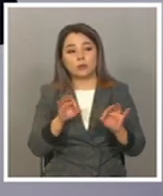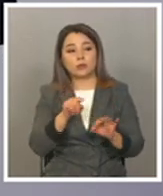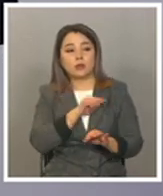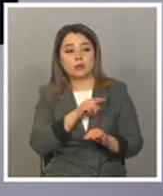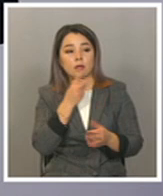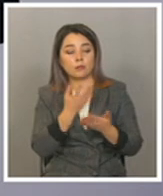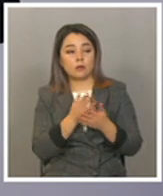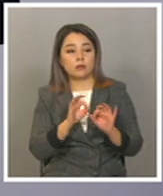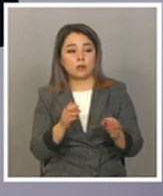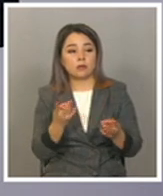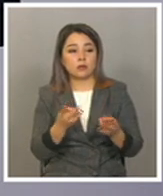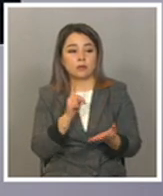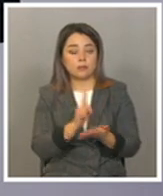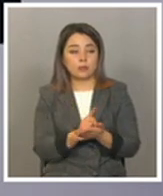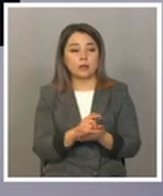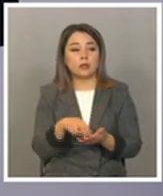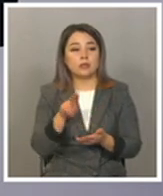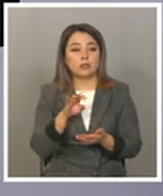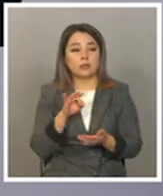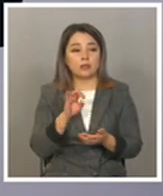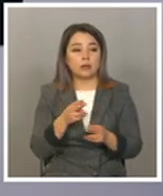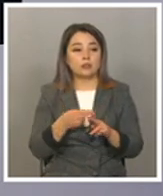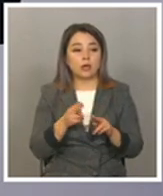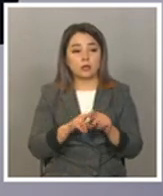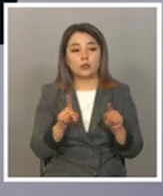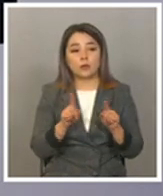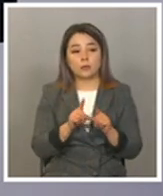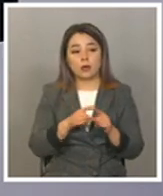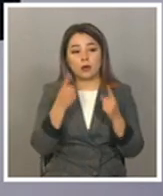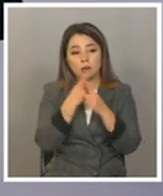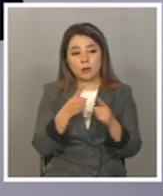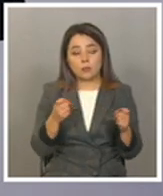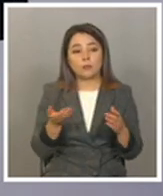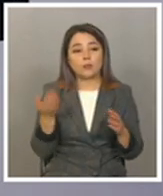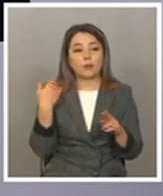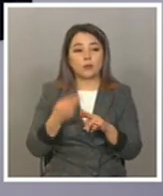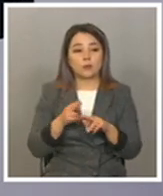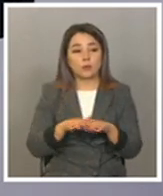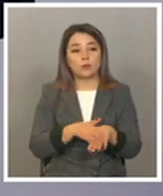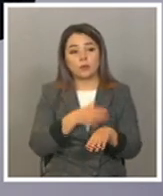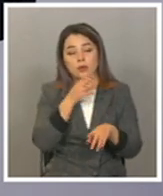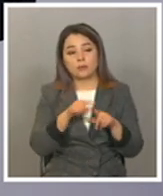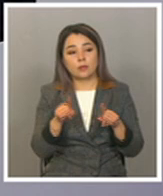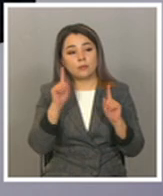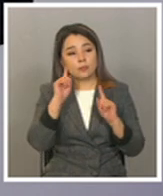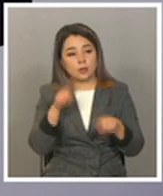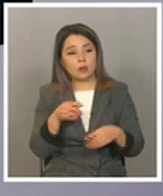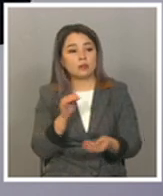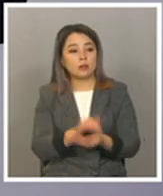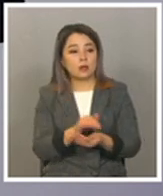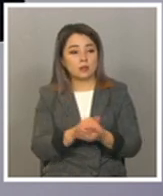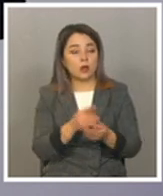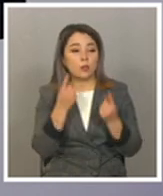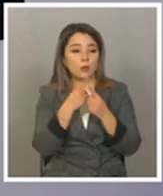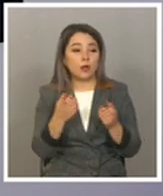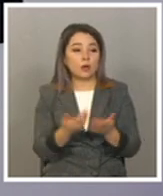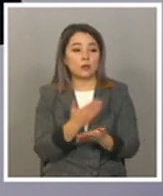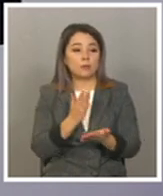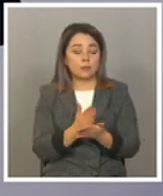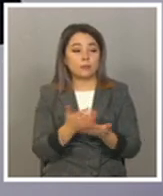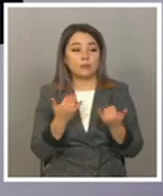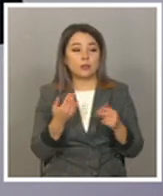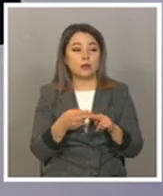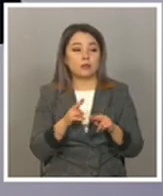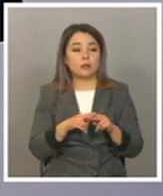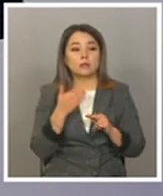беріңіз. Дерек хабар ошар бұрыннан көпшілікке белгілі таныс мағлұмат. Енді